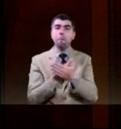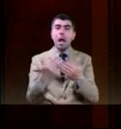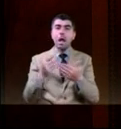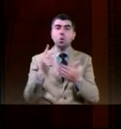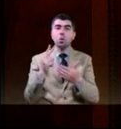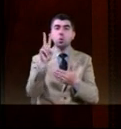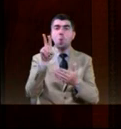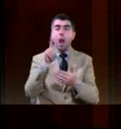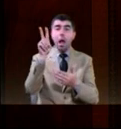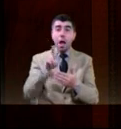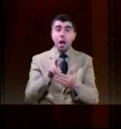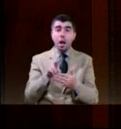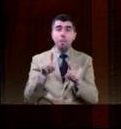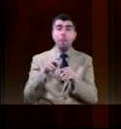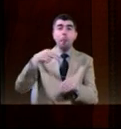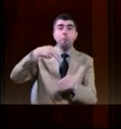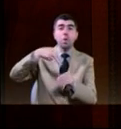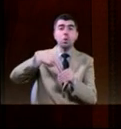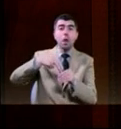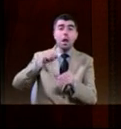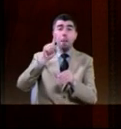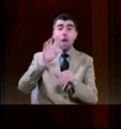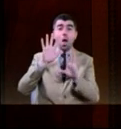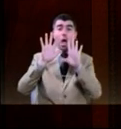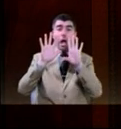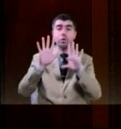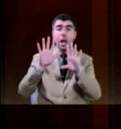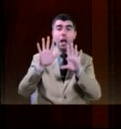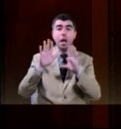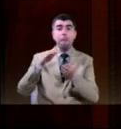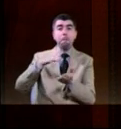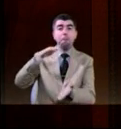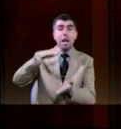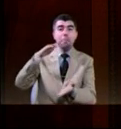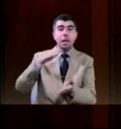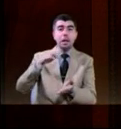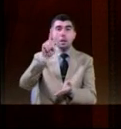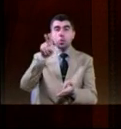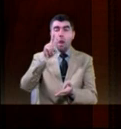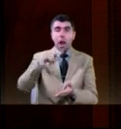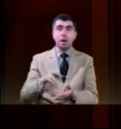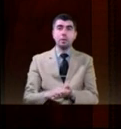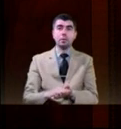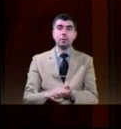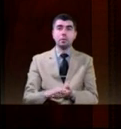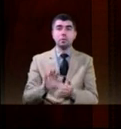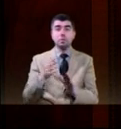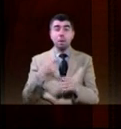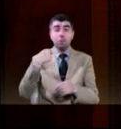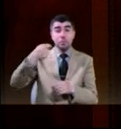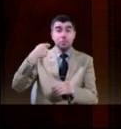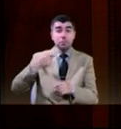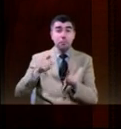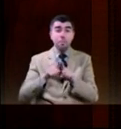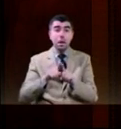ديال الدولار، لان كان البترول ب 110 ديال المليار ديال 110 ديال الدولار للبرميل، وحنايا كنخلصوا خفنا لا واحد